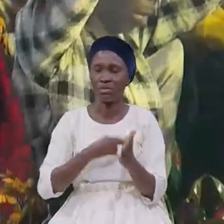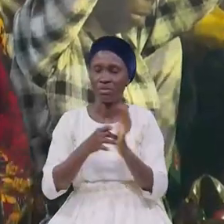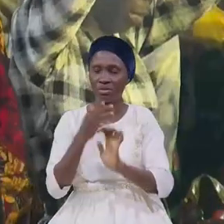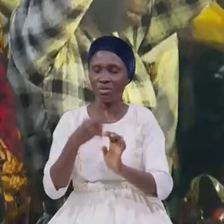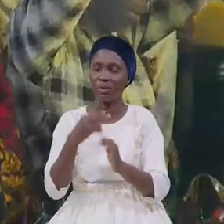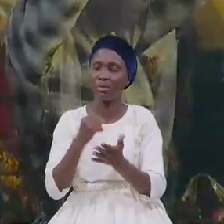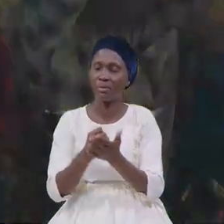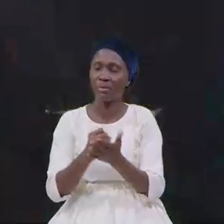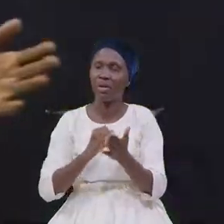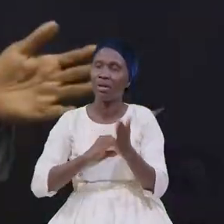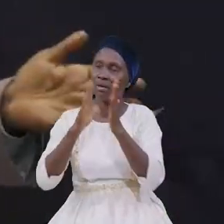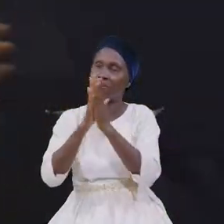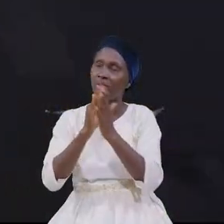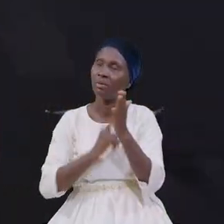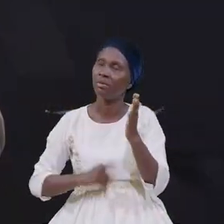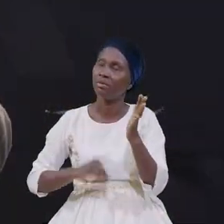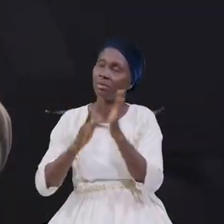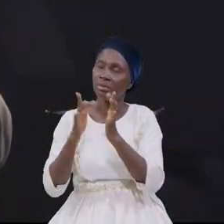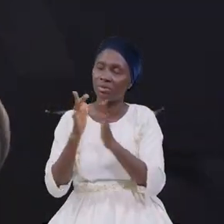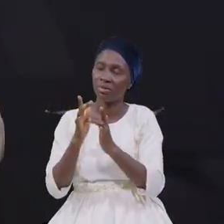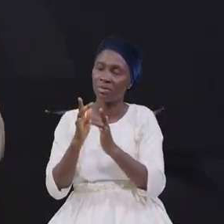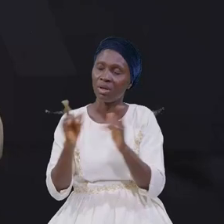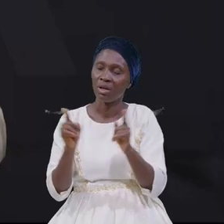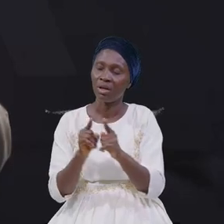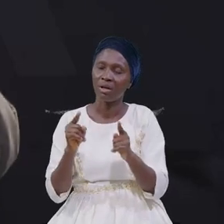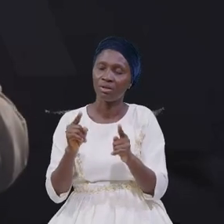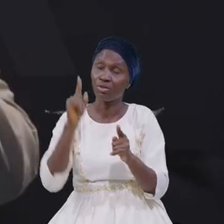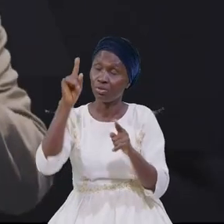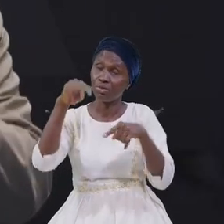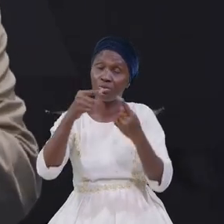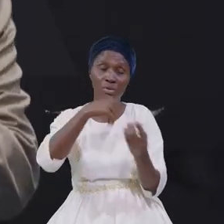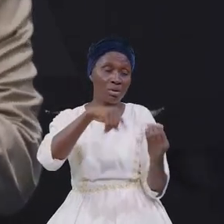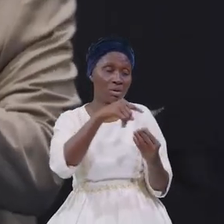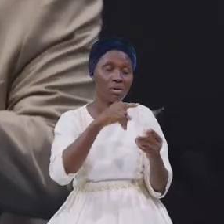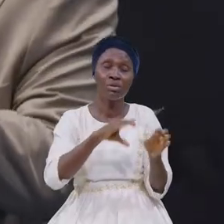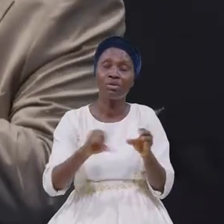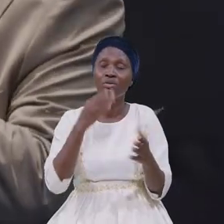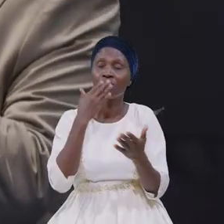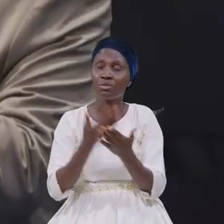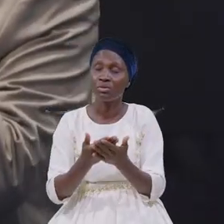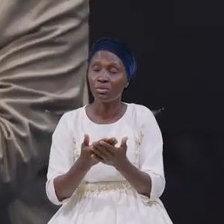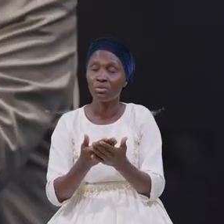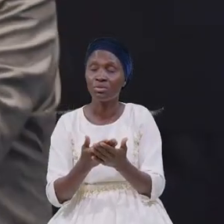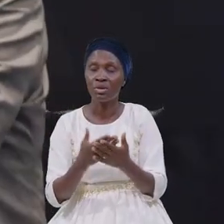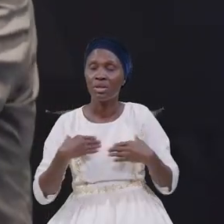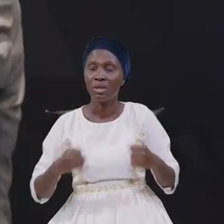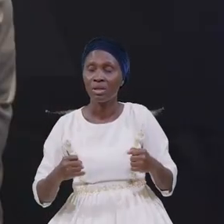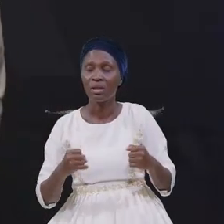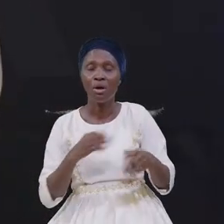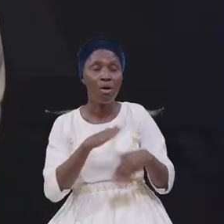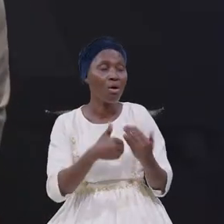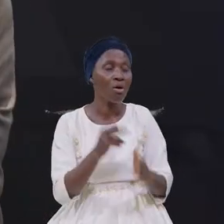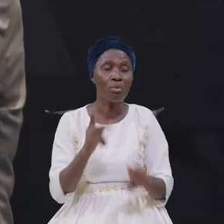pas. Seigneur, je prie, Seigneur Jésus, comme tu allais faisant du bien, guérissant sans